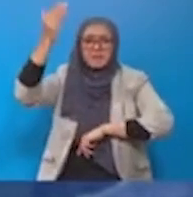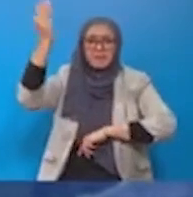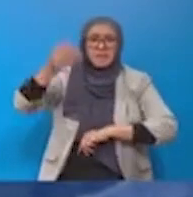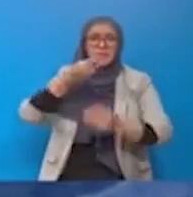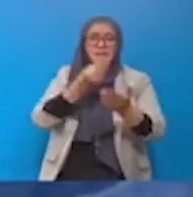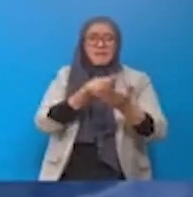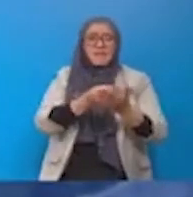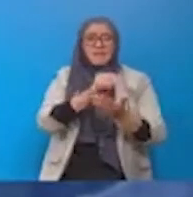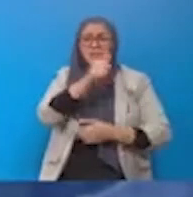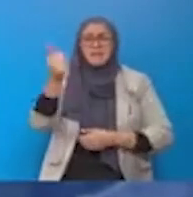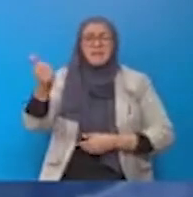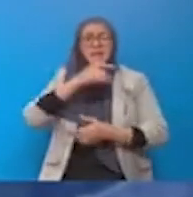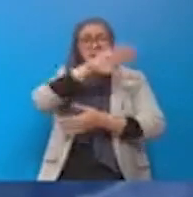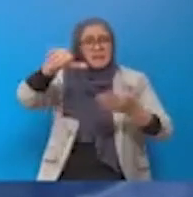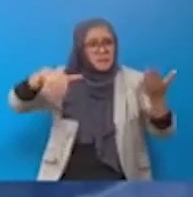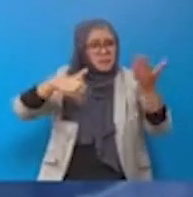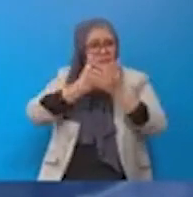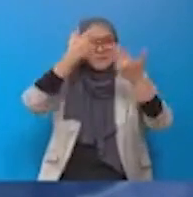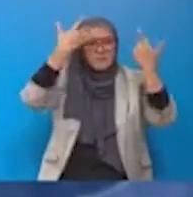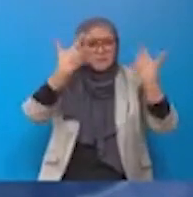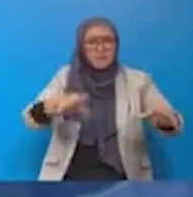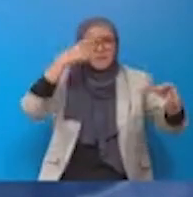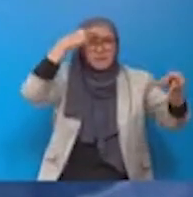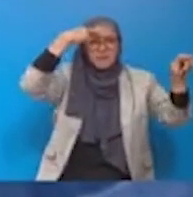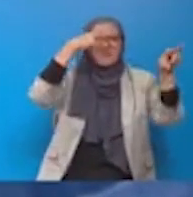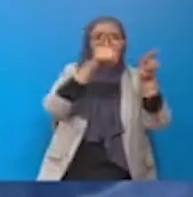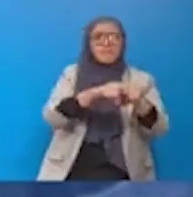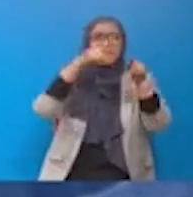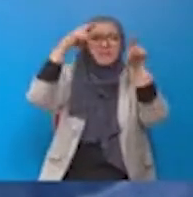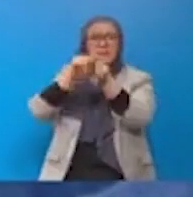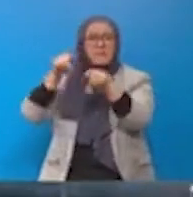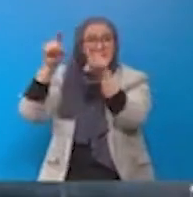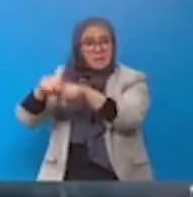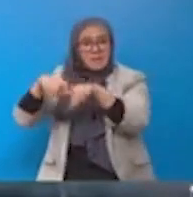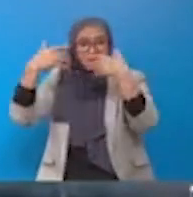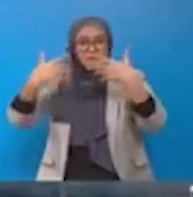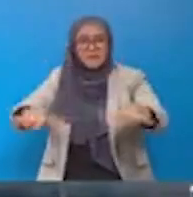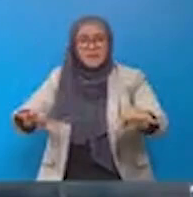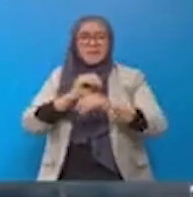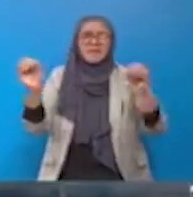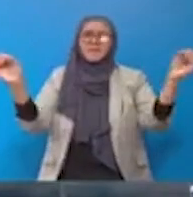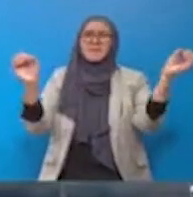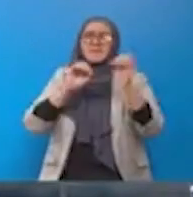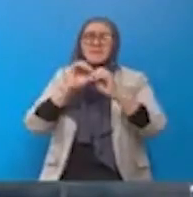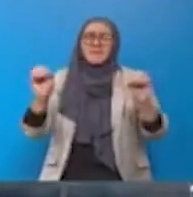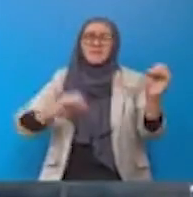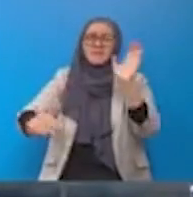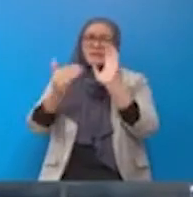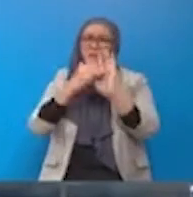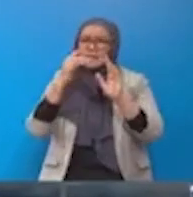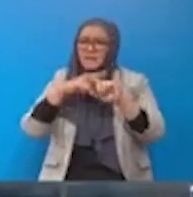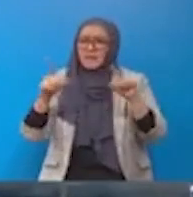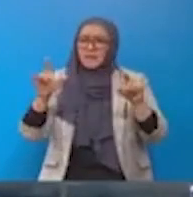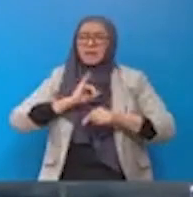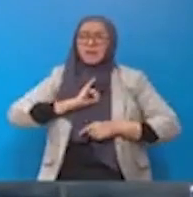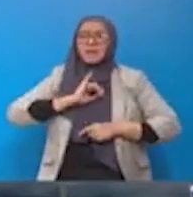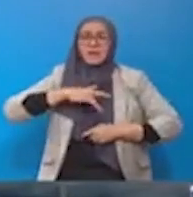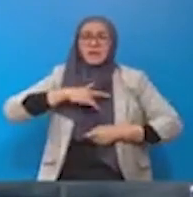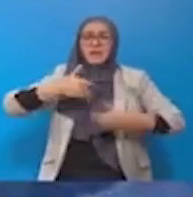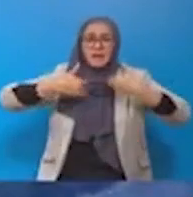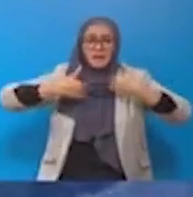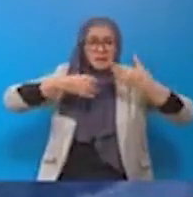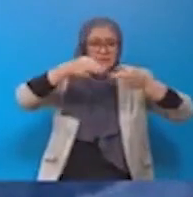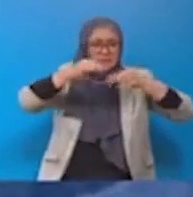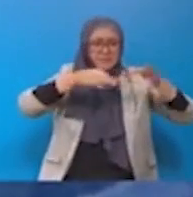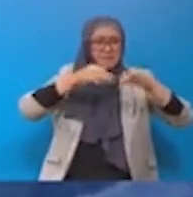sebagainya semuanya telah disetujui tidak ada langsung walaupun di adalah yang saya rasa tak perlu saya